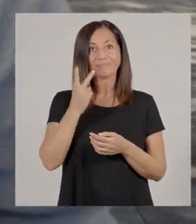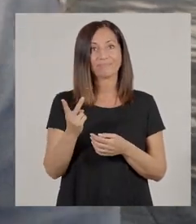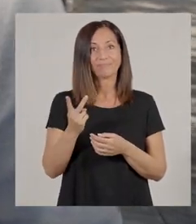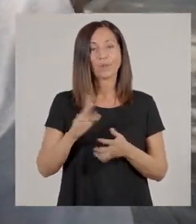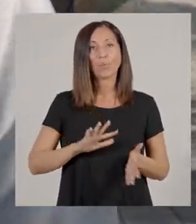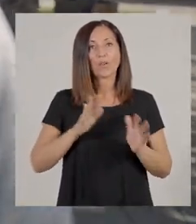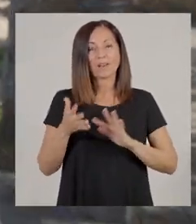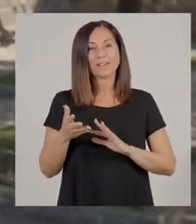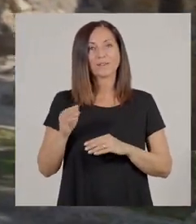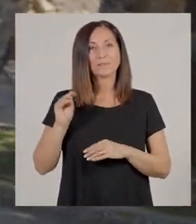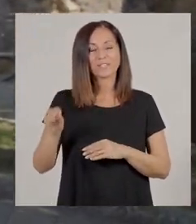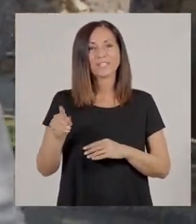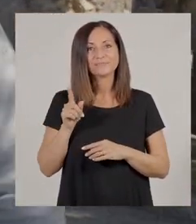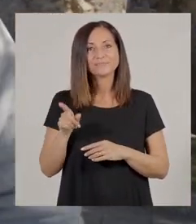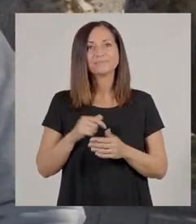mentre di qua